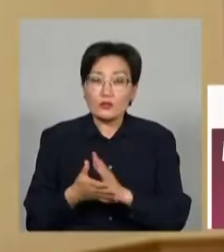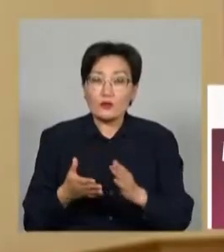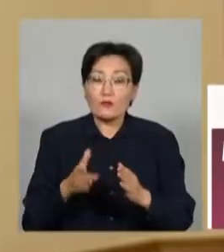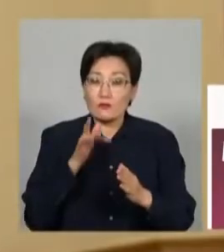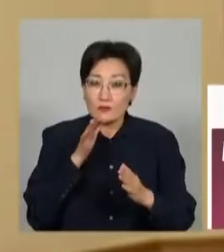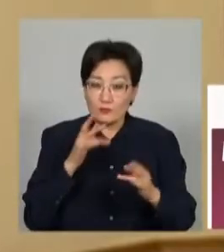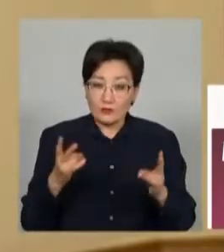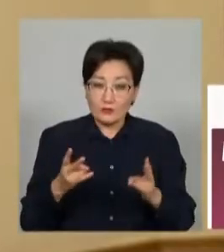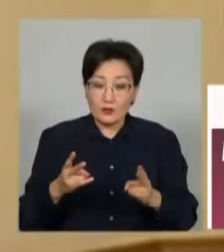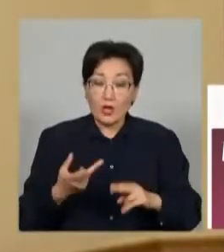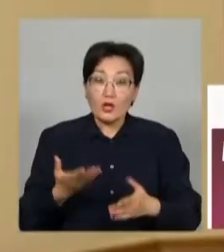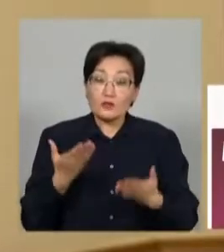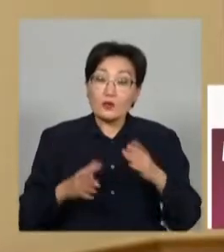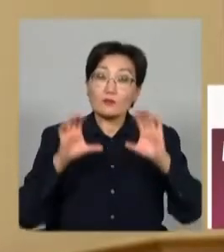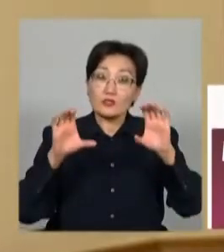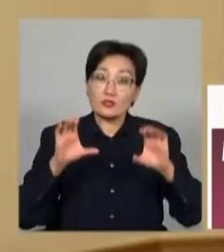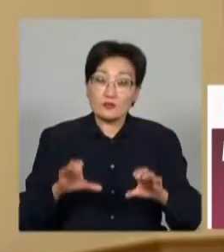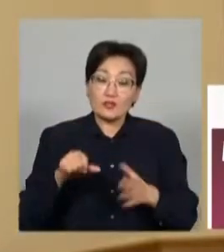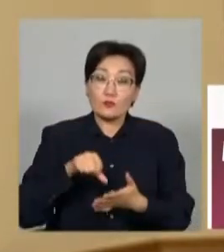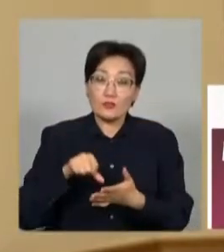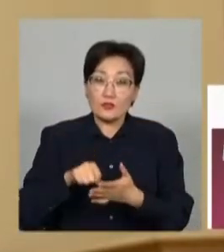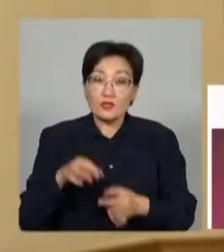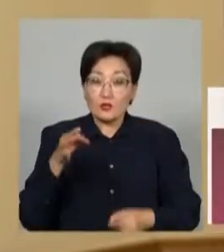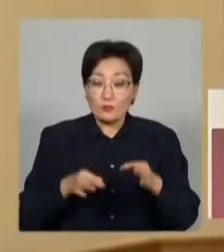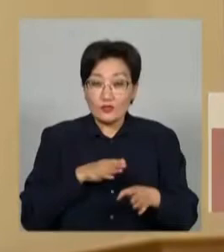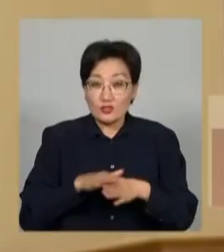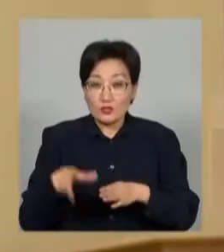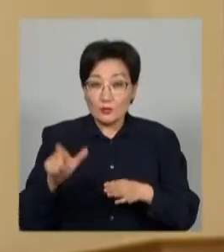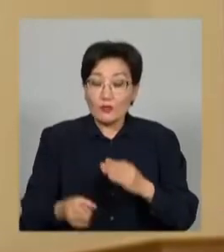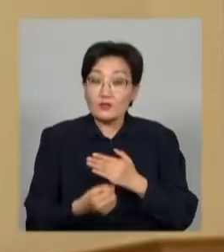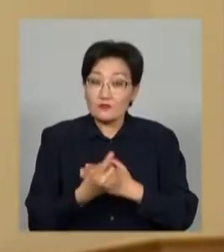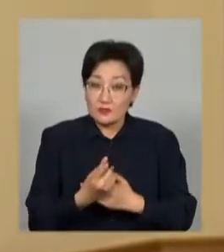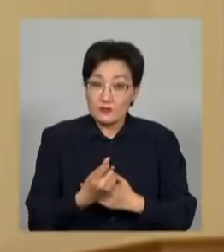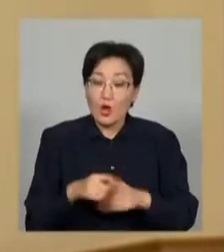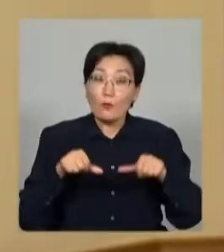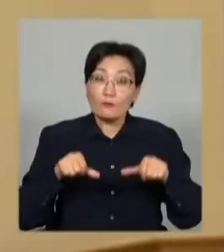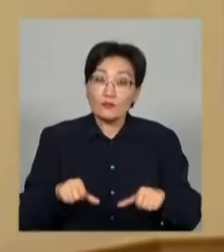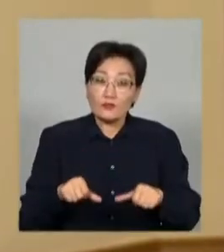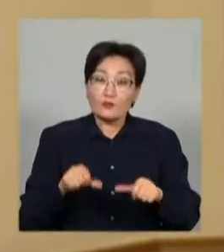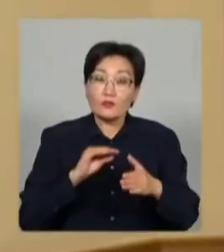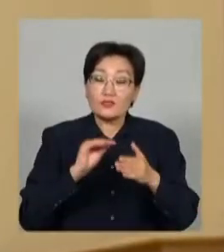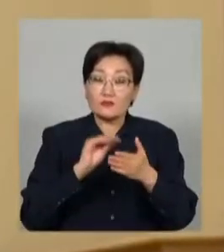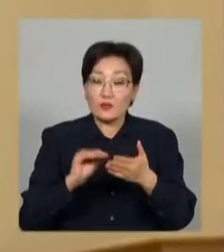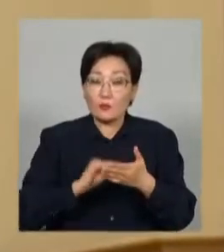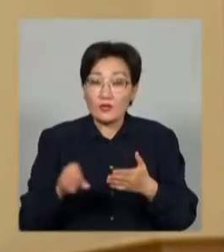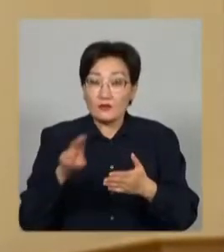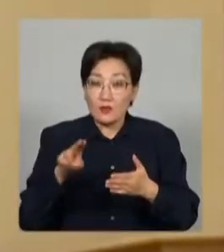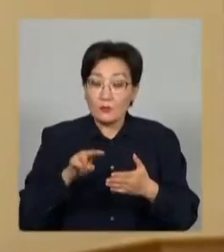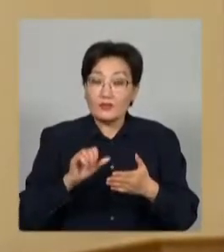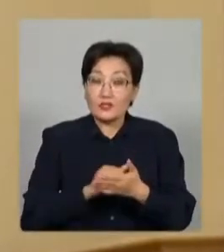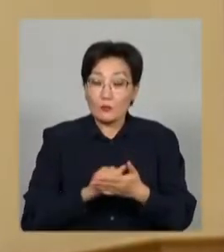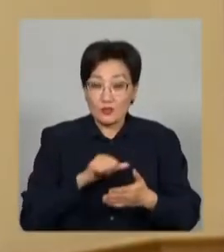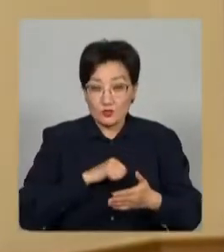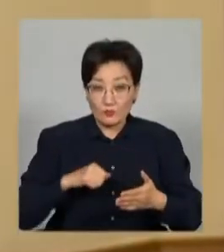времени. Если бы законодательно у частного судебного исполнителя появилось право составления административного протокола